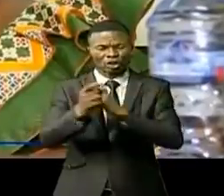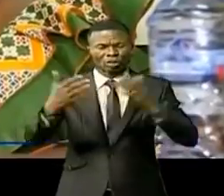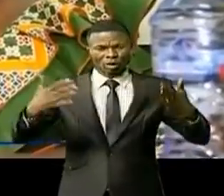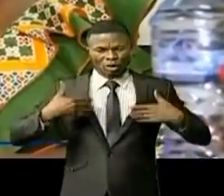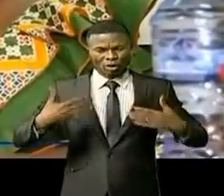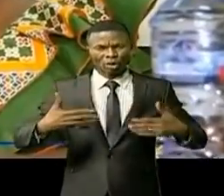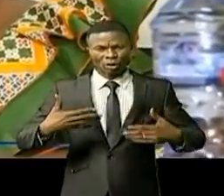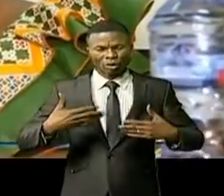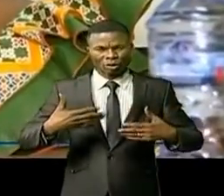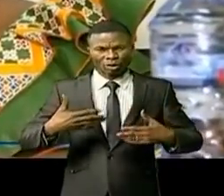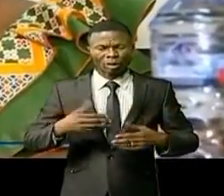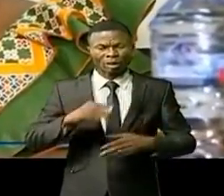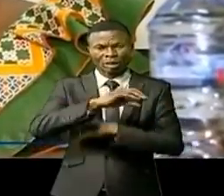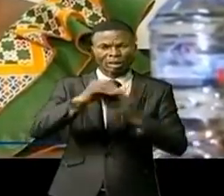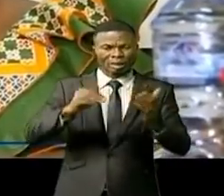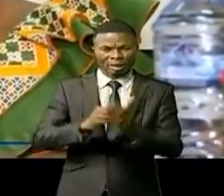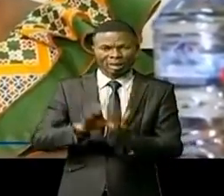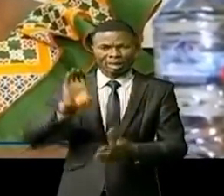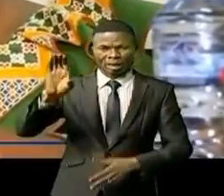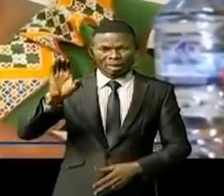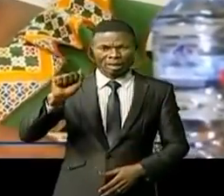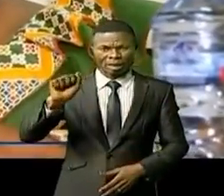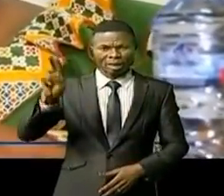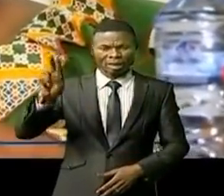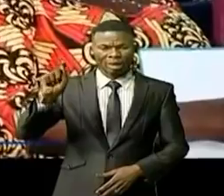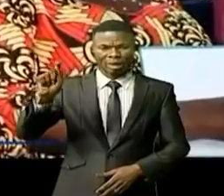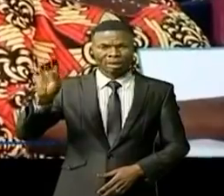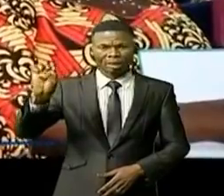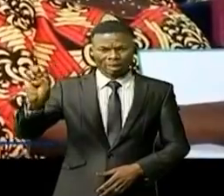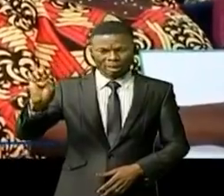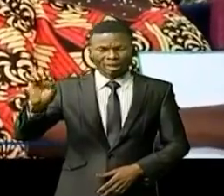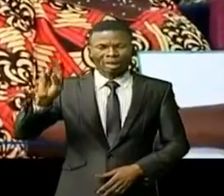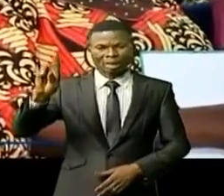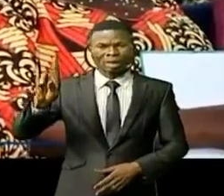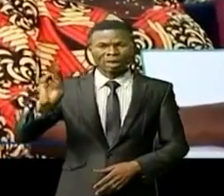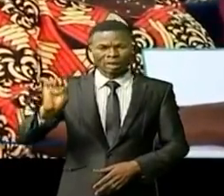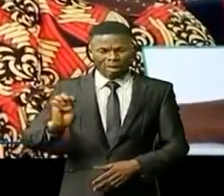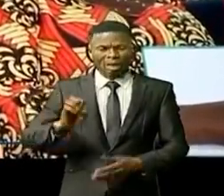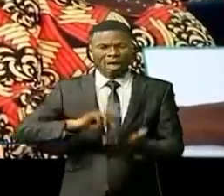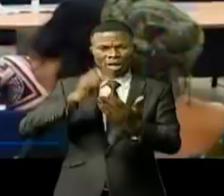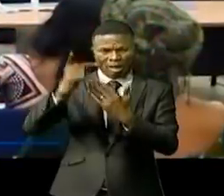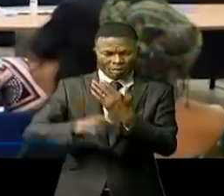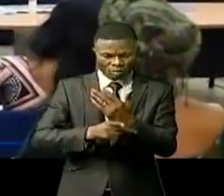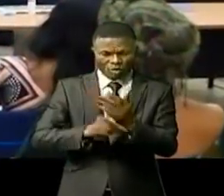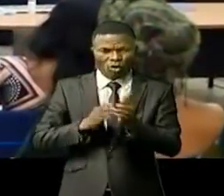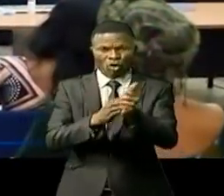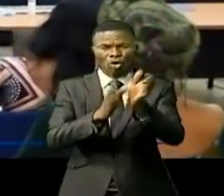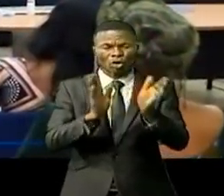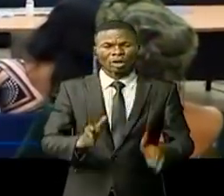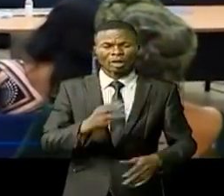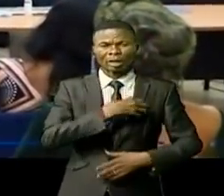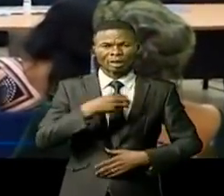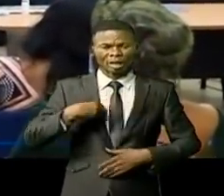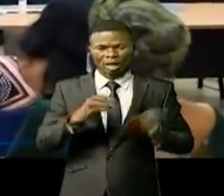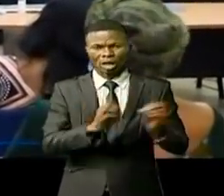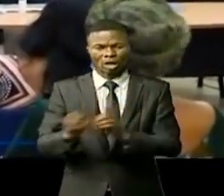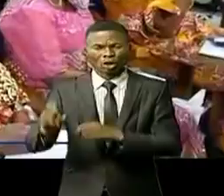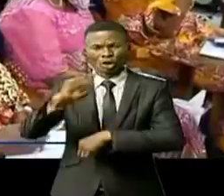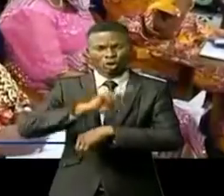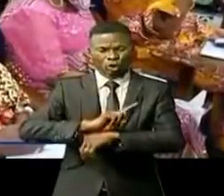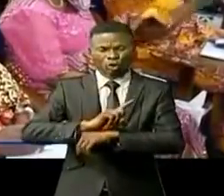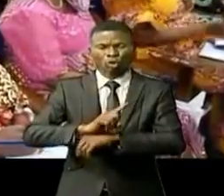climatiques, que le Centre Carter, à travers son programme Voix et Leadership des Femmes, a organisé cette journée